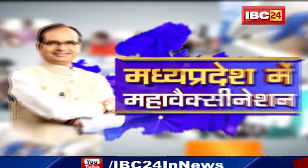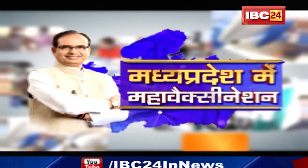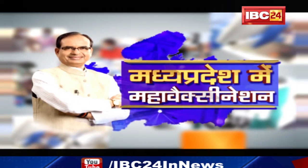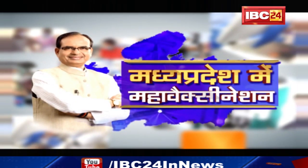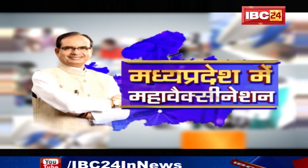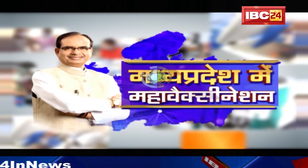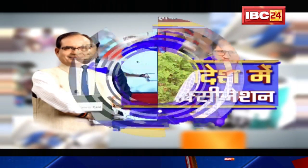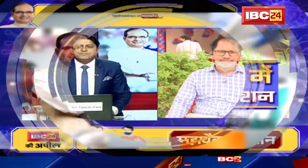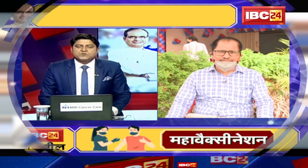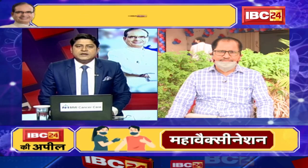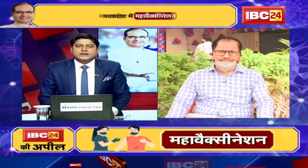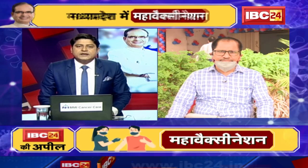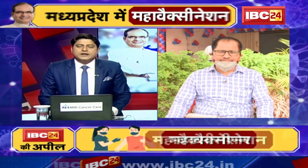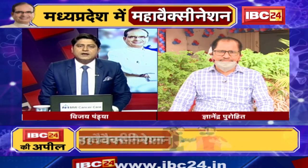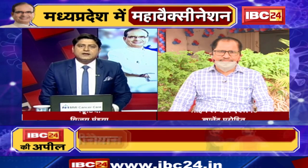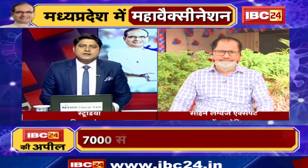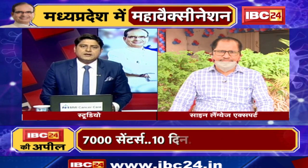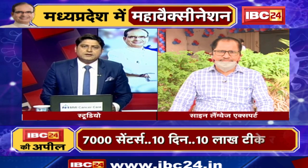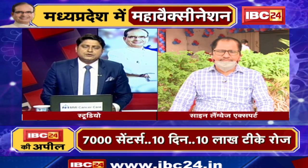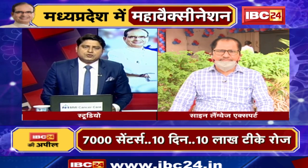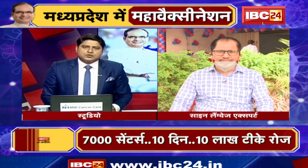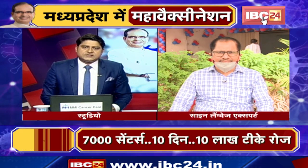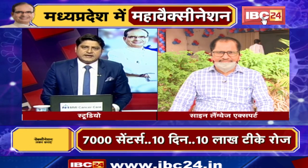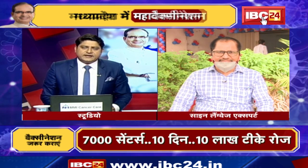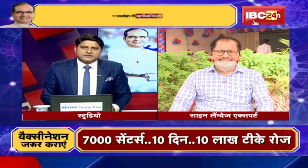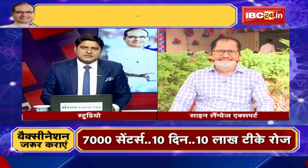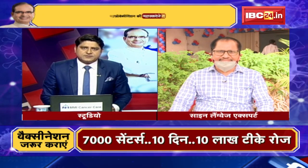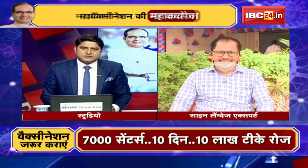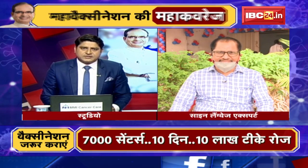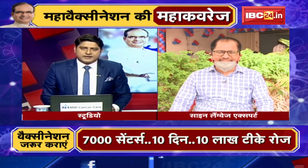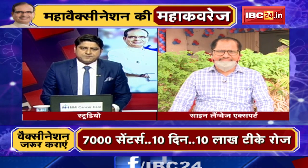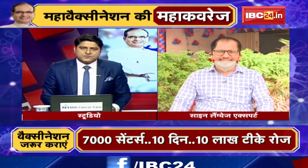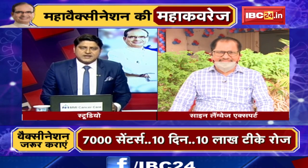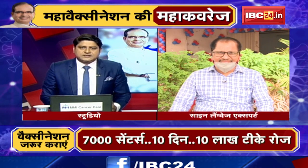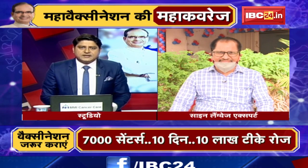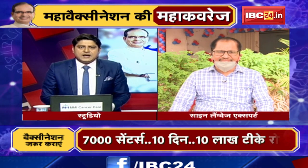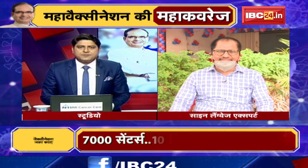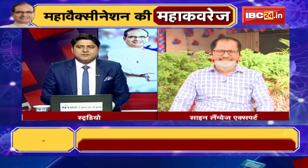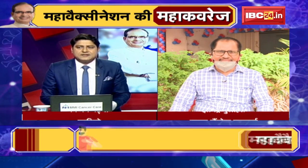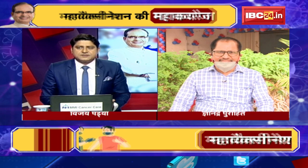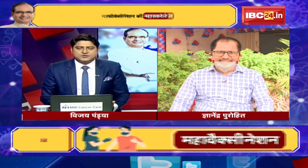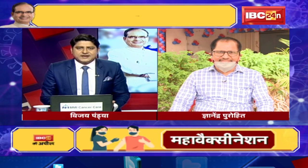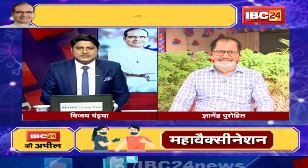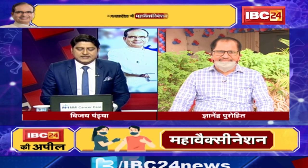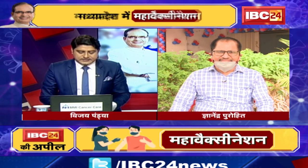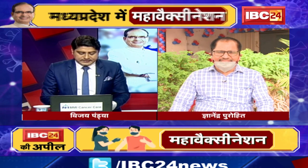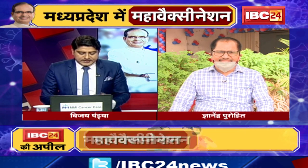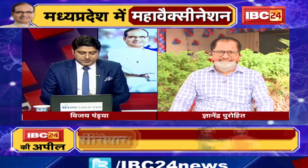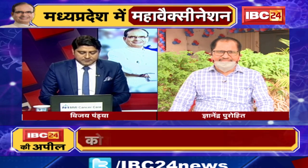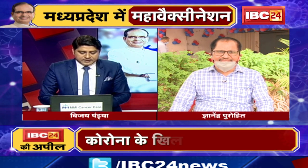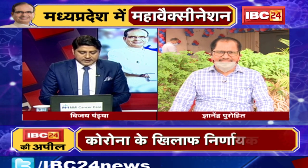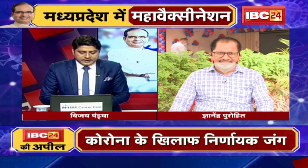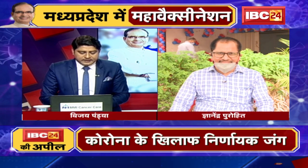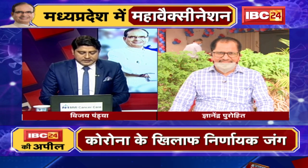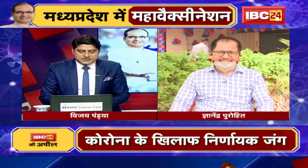जी, एक महत्वपूर्ण बात यह है कि जो लोग साइन लैंग्वेज से समझते हैं या जिन्हें आपकी बात समझ में आती है, जिनके